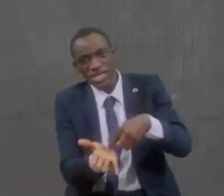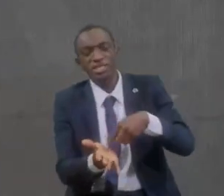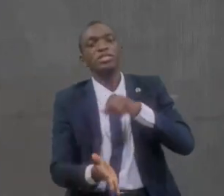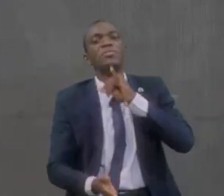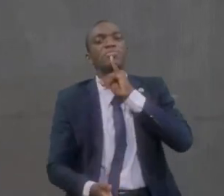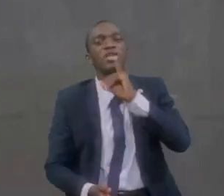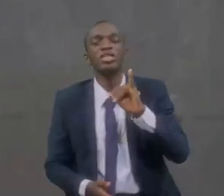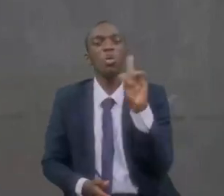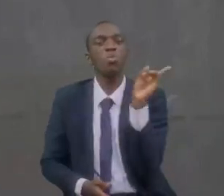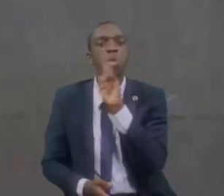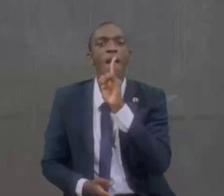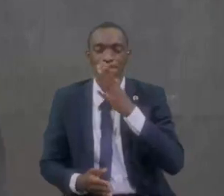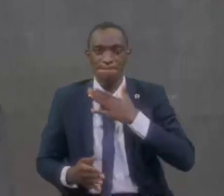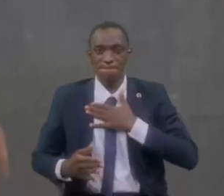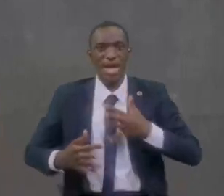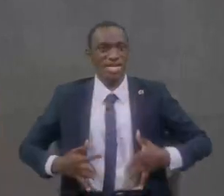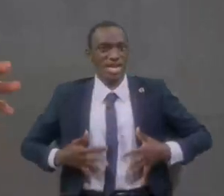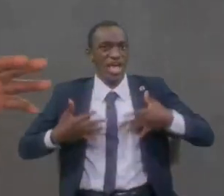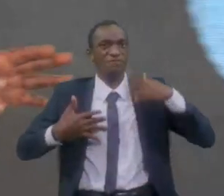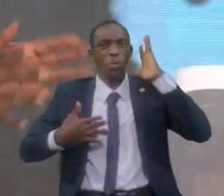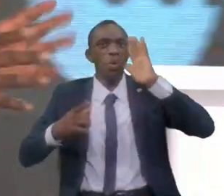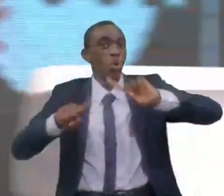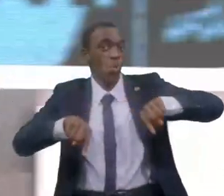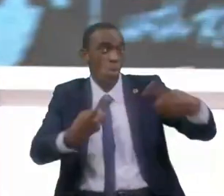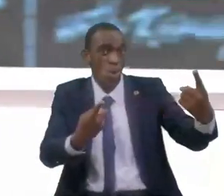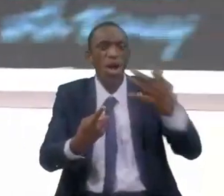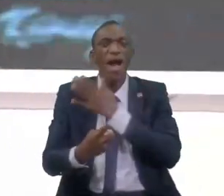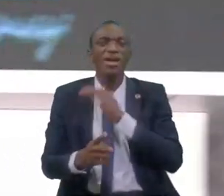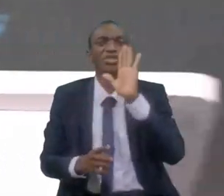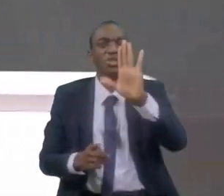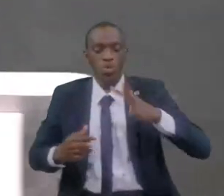c'est là où ma vie ira.